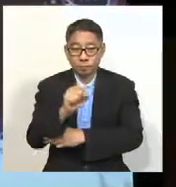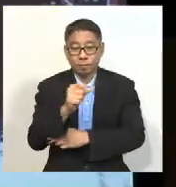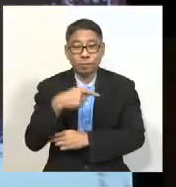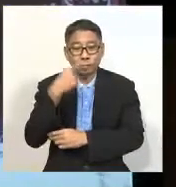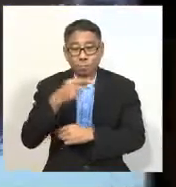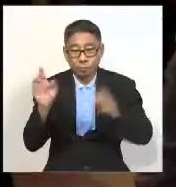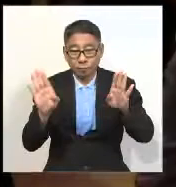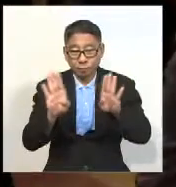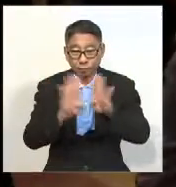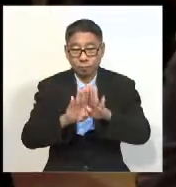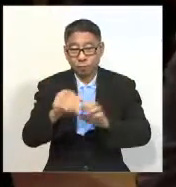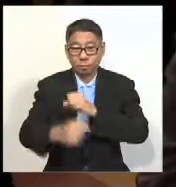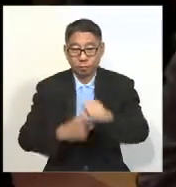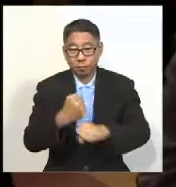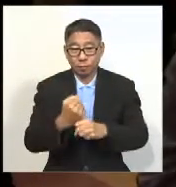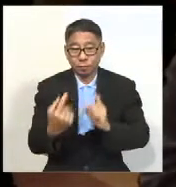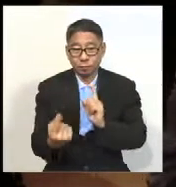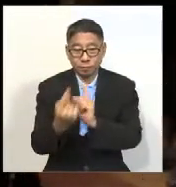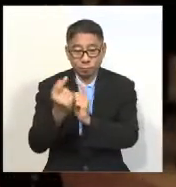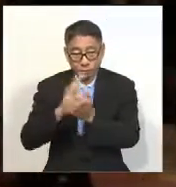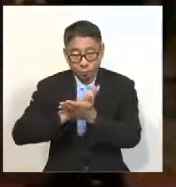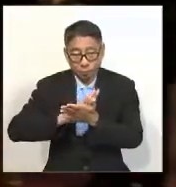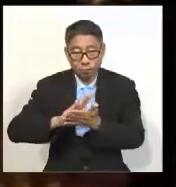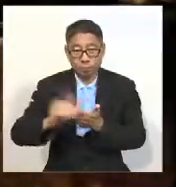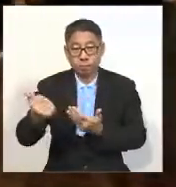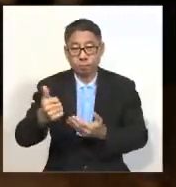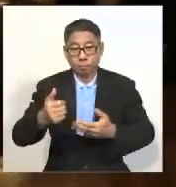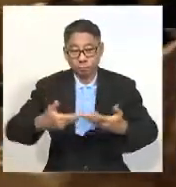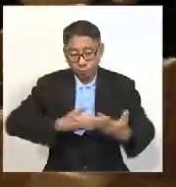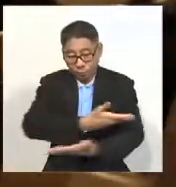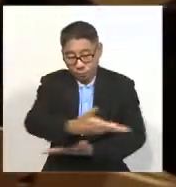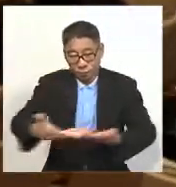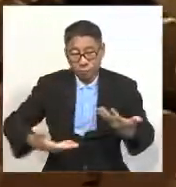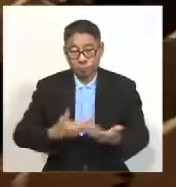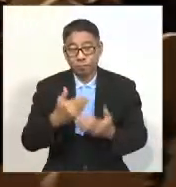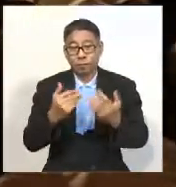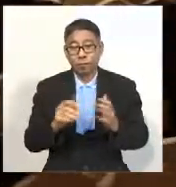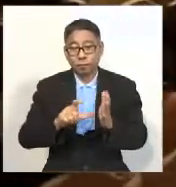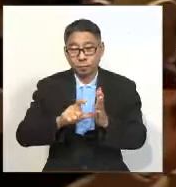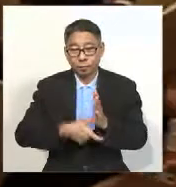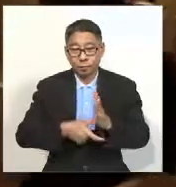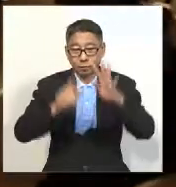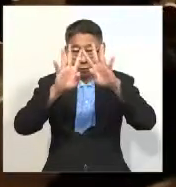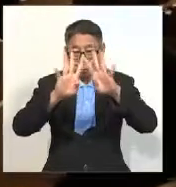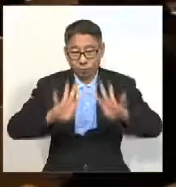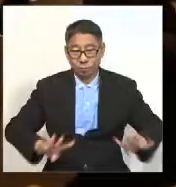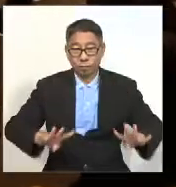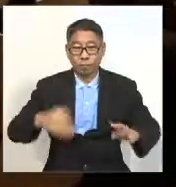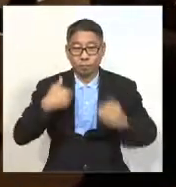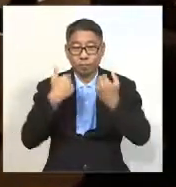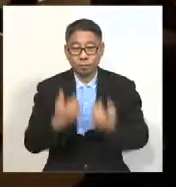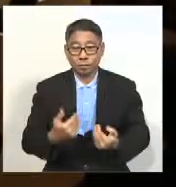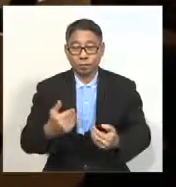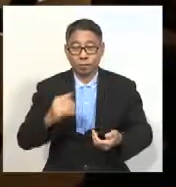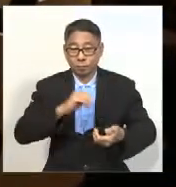าวปิดการประชุมว่าในปีนี้ไอป้าประสบความสำเร็จในการจัดให้มีการแลกเปลี่ยนกับเลขาธิการอาเซียนและเป็นก้าวแรกที่นำ